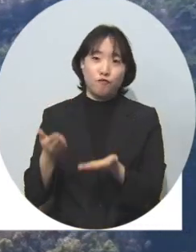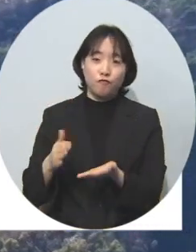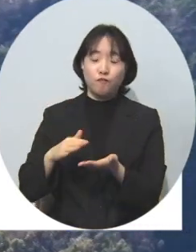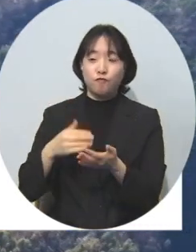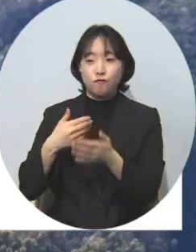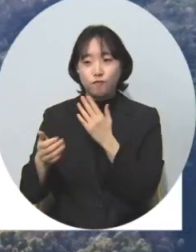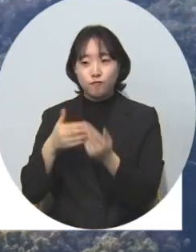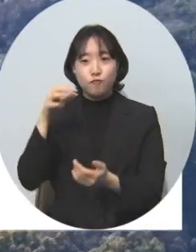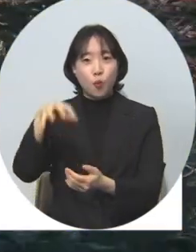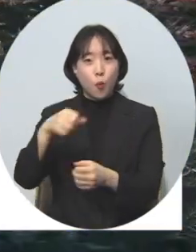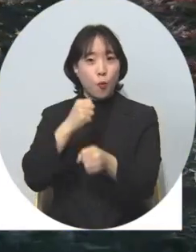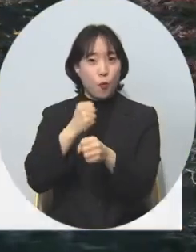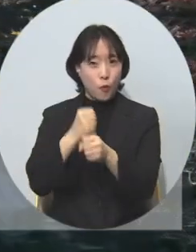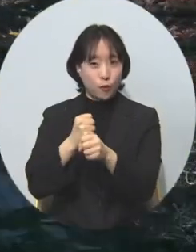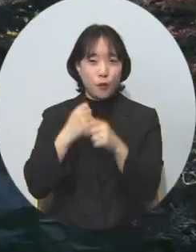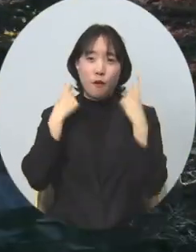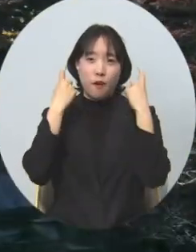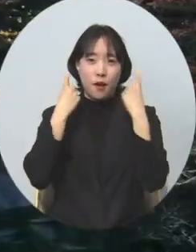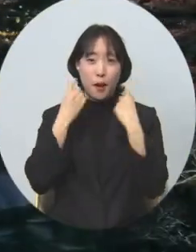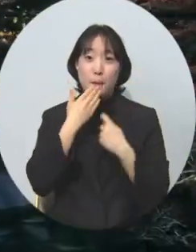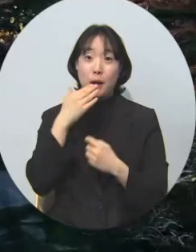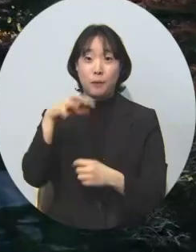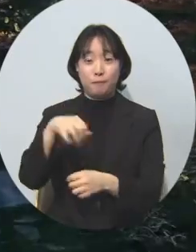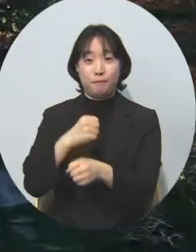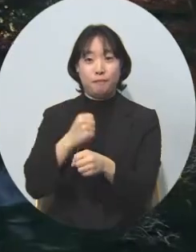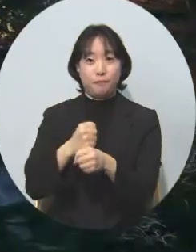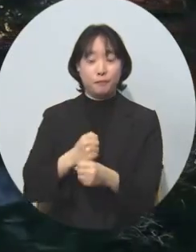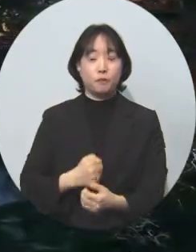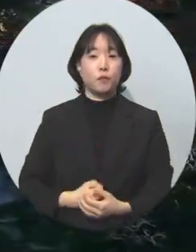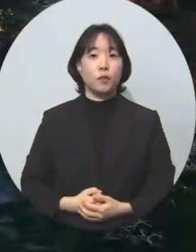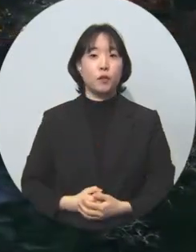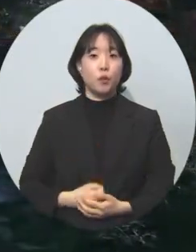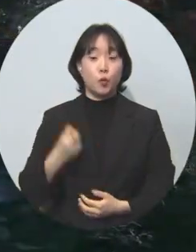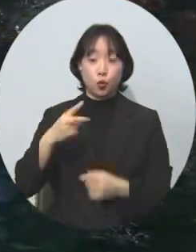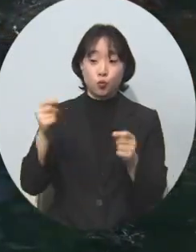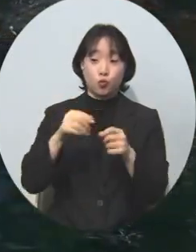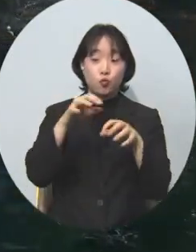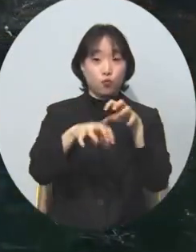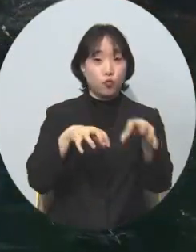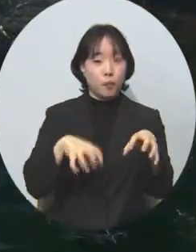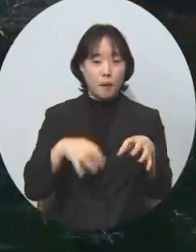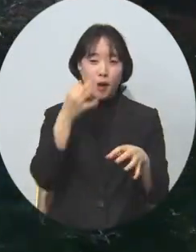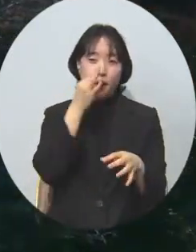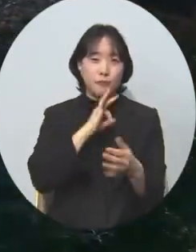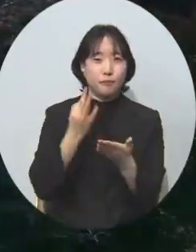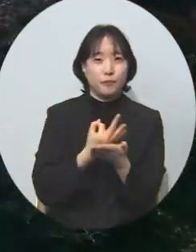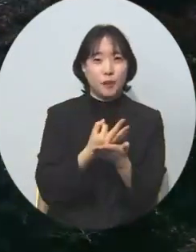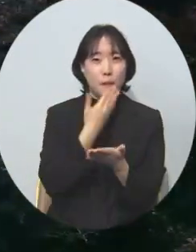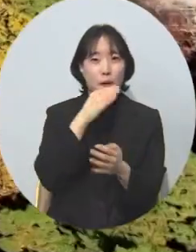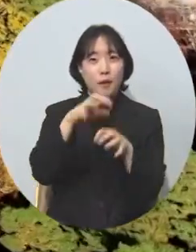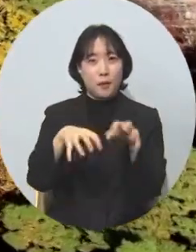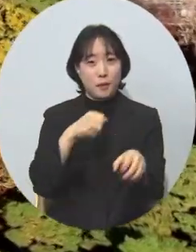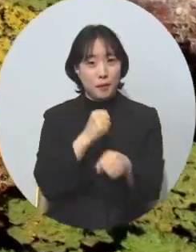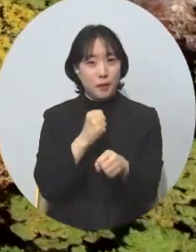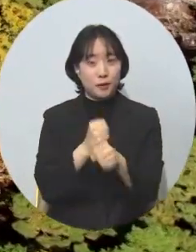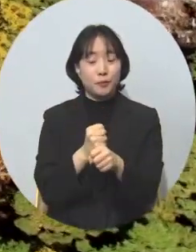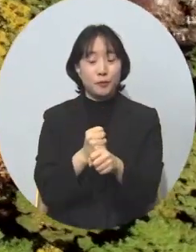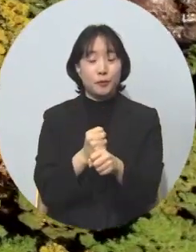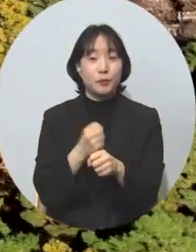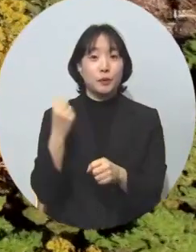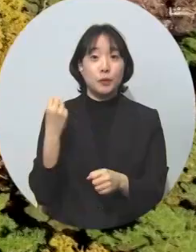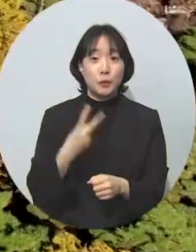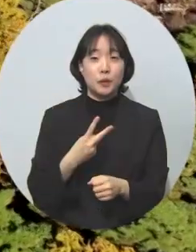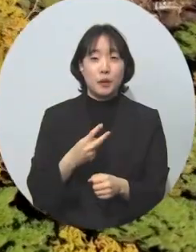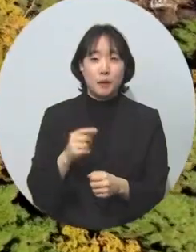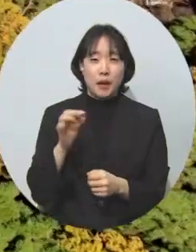등 생태관광 활성화합니다 또 국립공원내 마을주민들을 대상으로 수익를 는 명품마을 제도를 운영하고